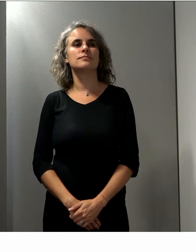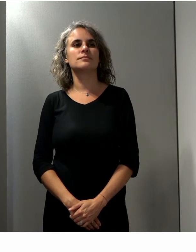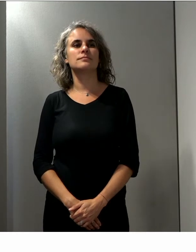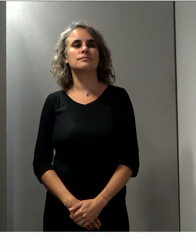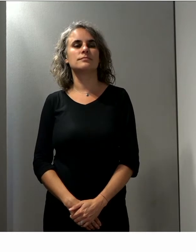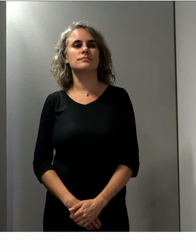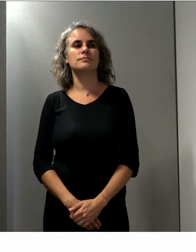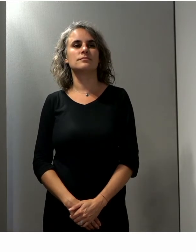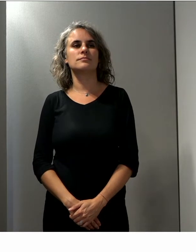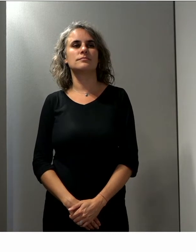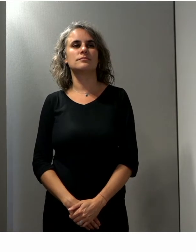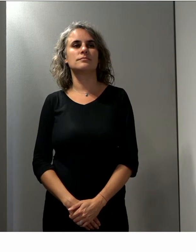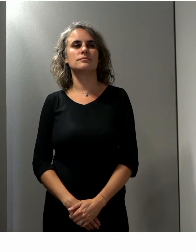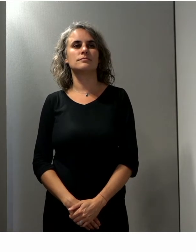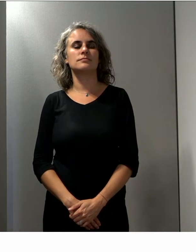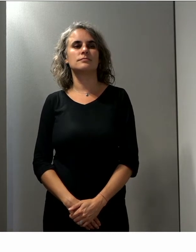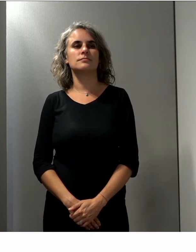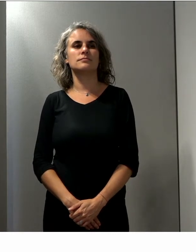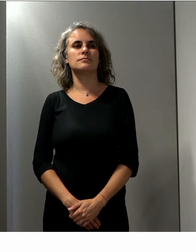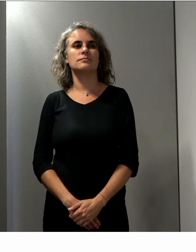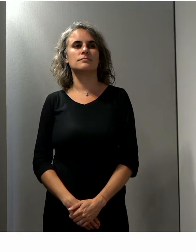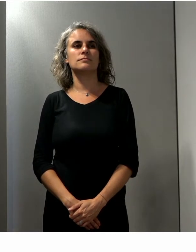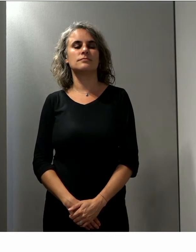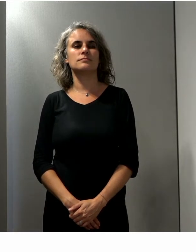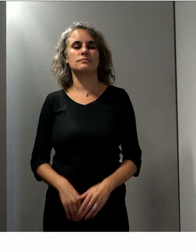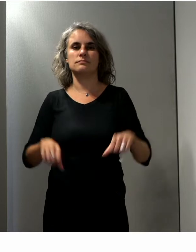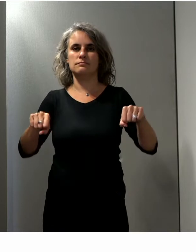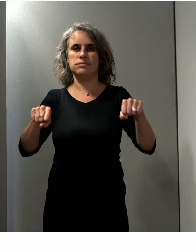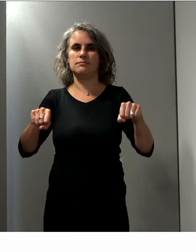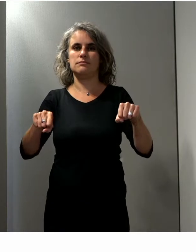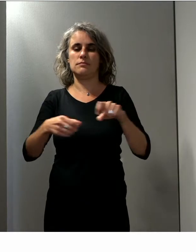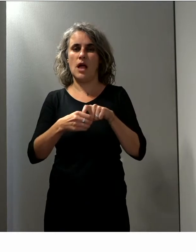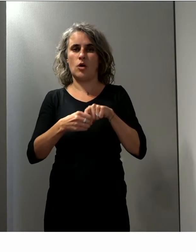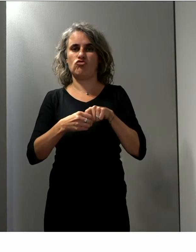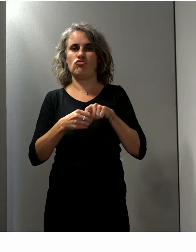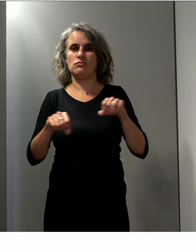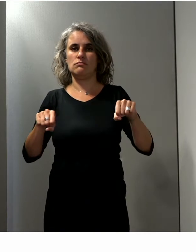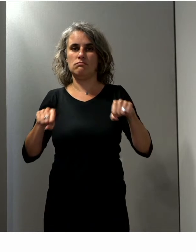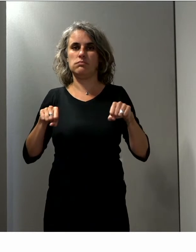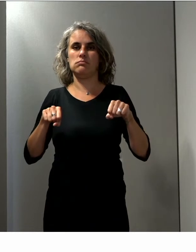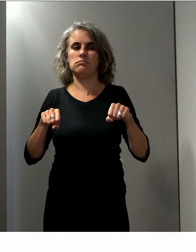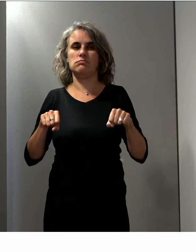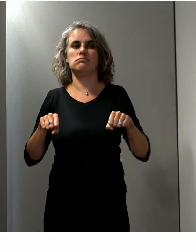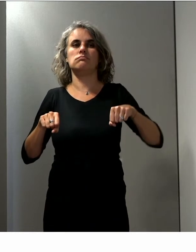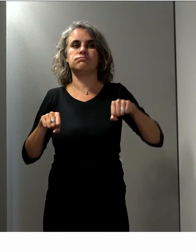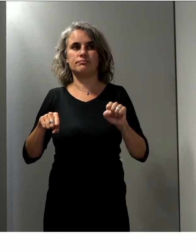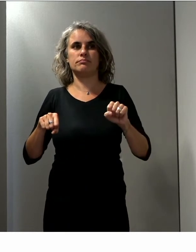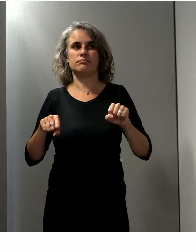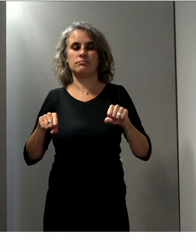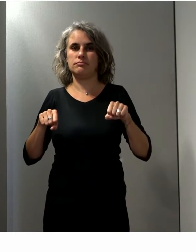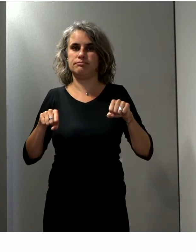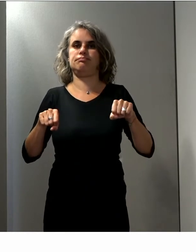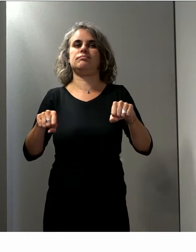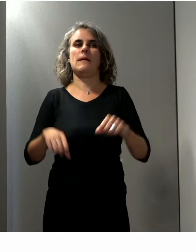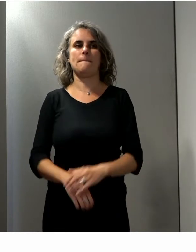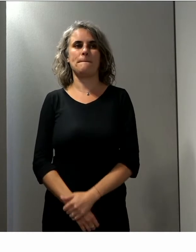on se pose sur le plateau. En tirant la trottinette vers soi, on est accroché. On n'a plus qu'à appuyer sur le bouton démarrer et on est